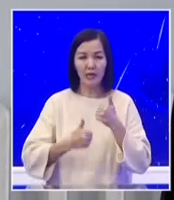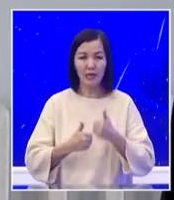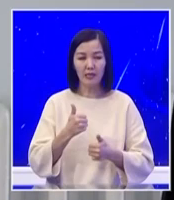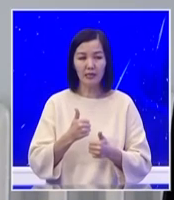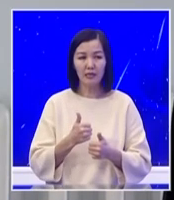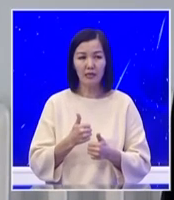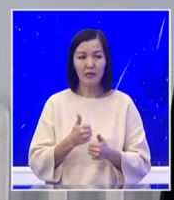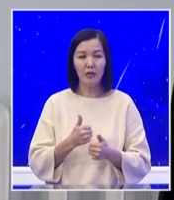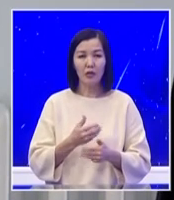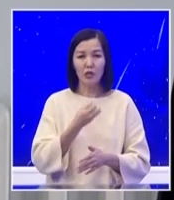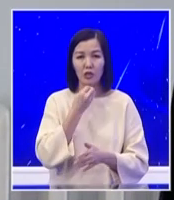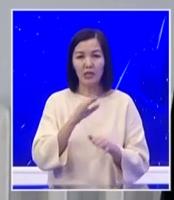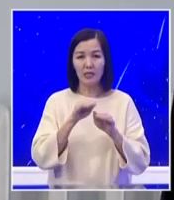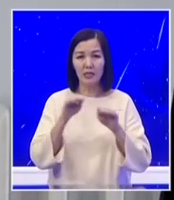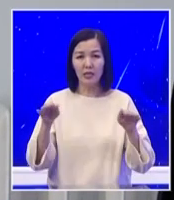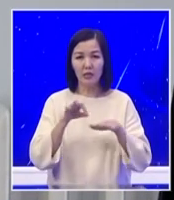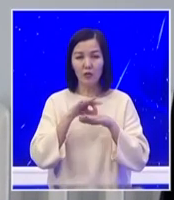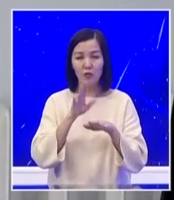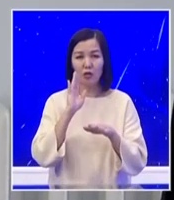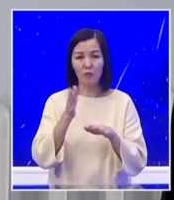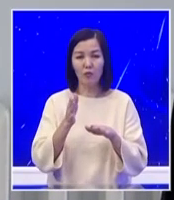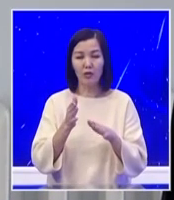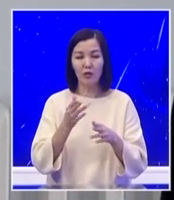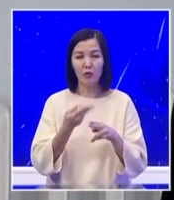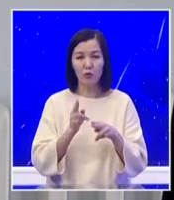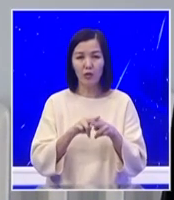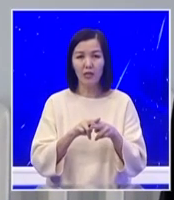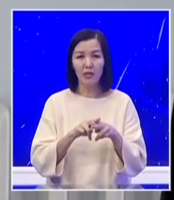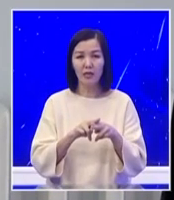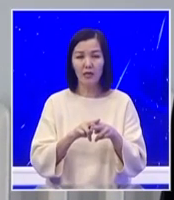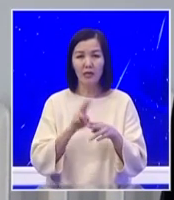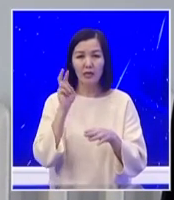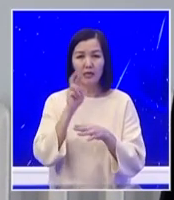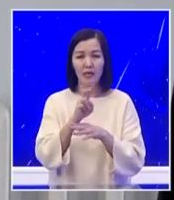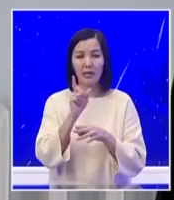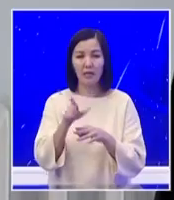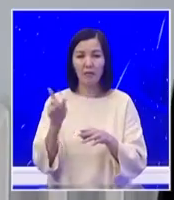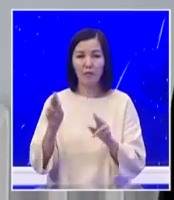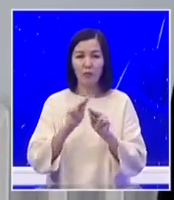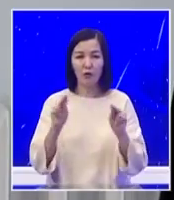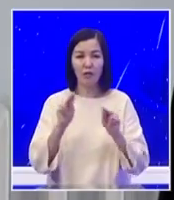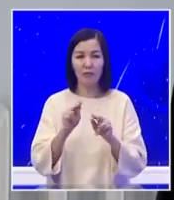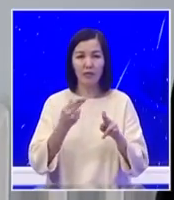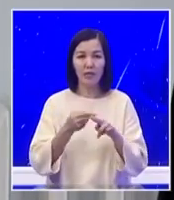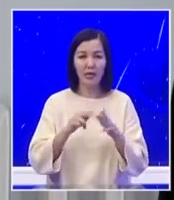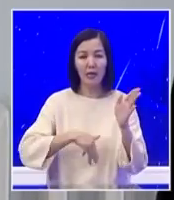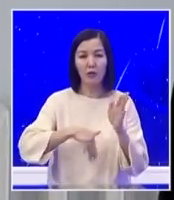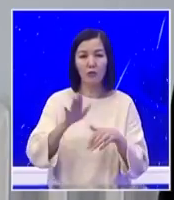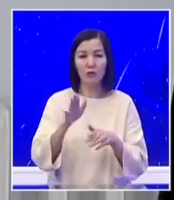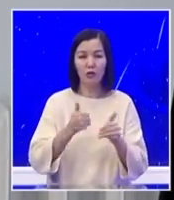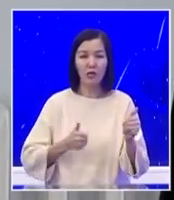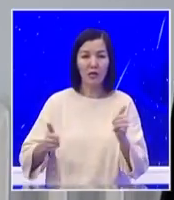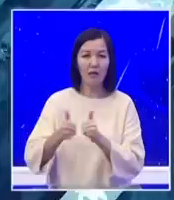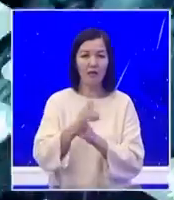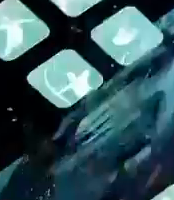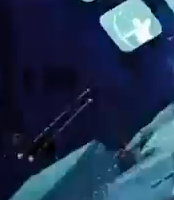өз дәрежесінде өтеді деп, себебі осы жерге келген азаматтар ең алғыр, ең мықты.